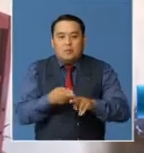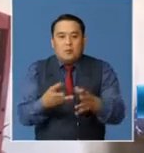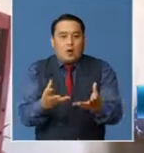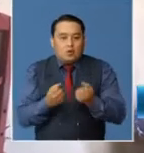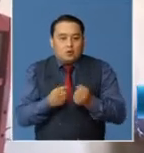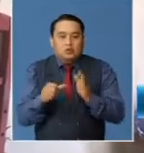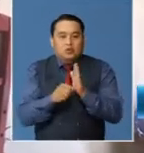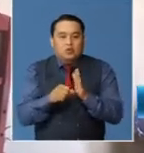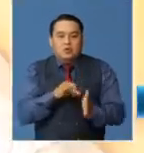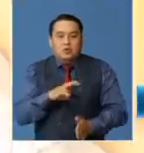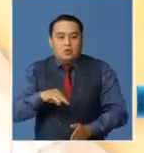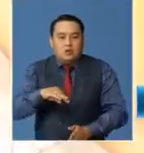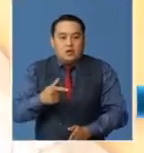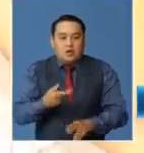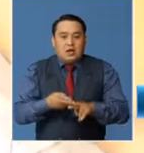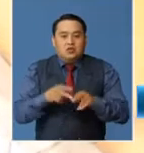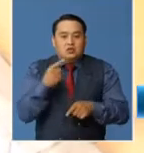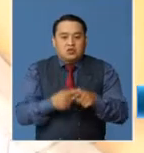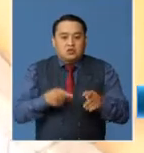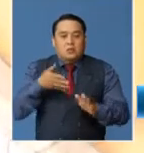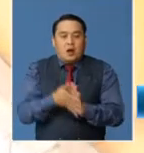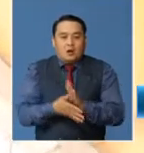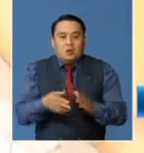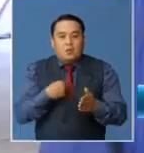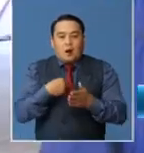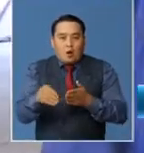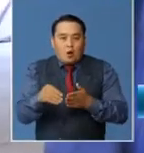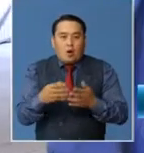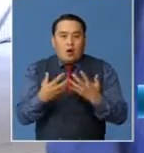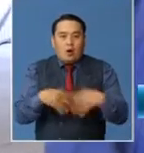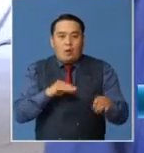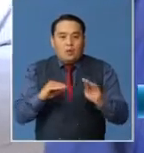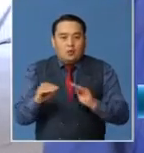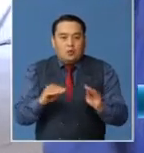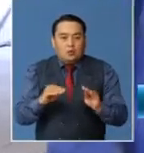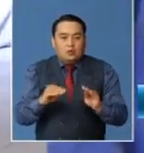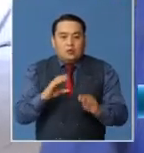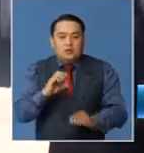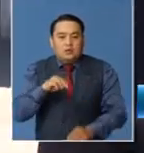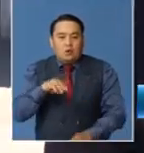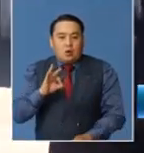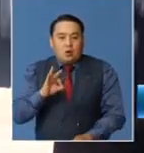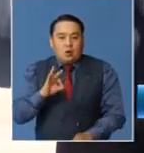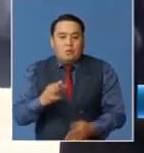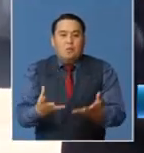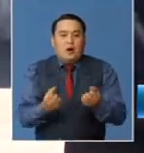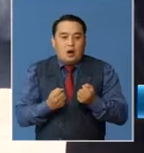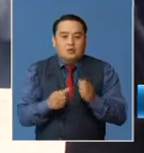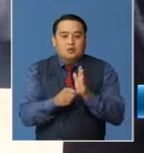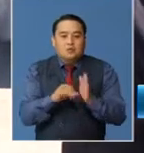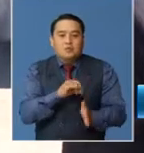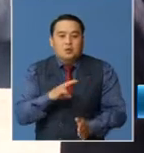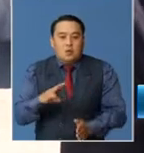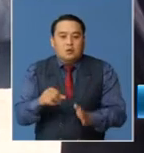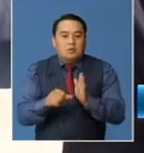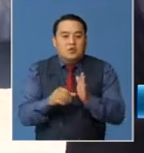Получили 6 миллионов тенге. Часть потратили на покупку оборудования на СТО. Получили 6 миллионов